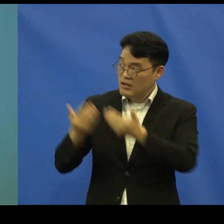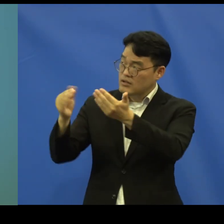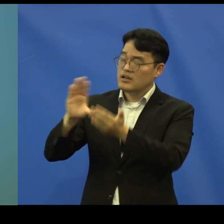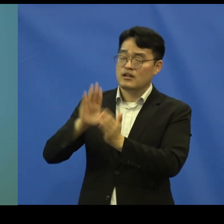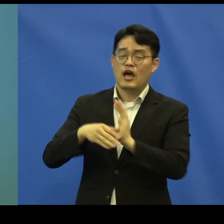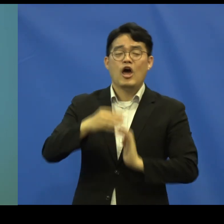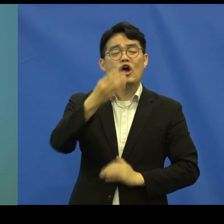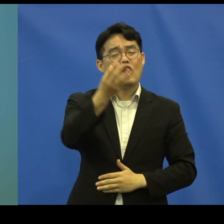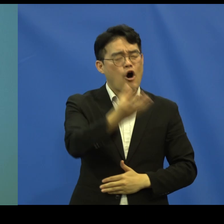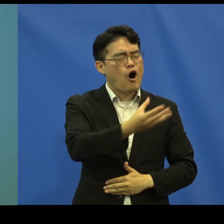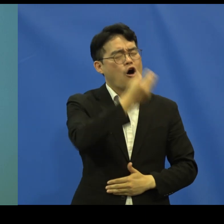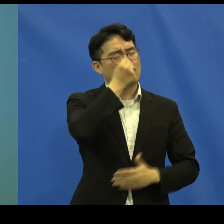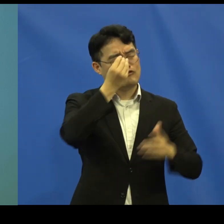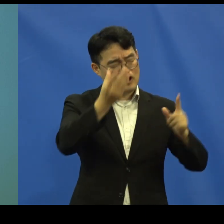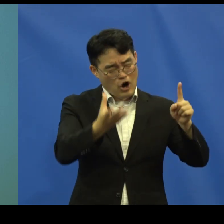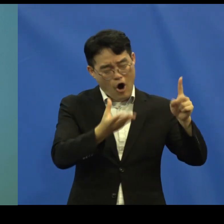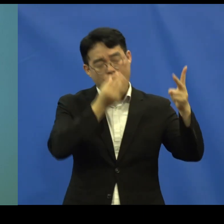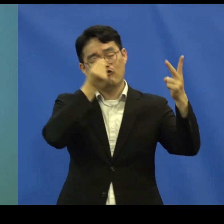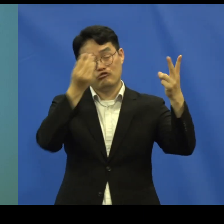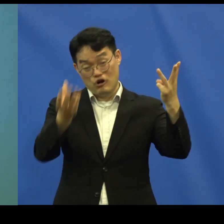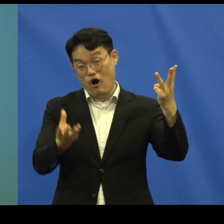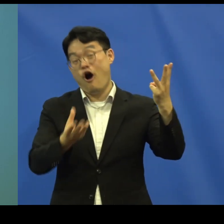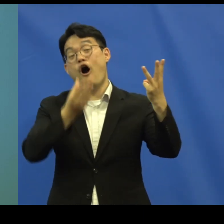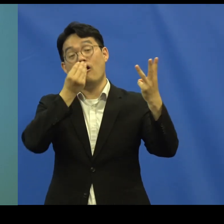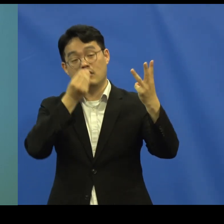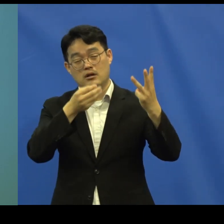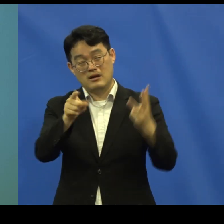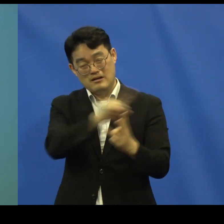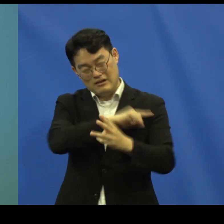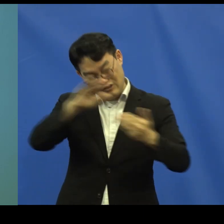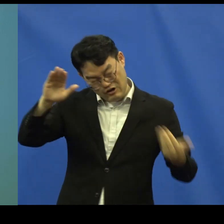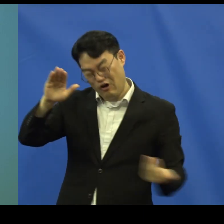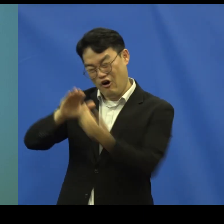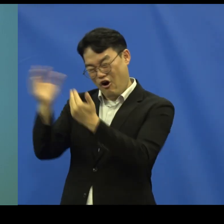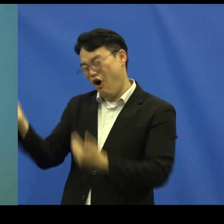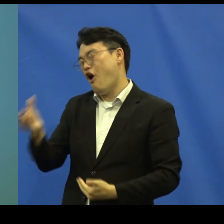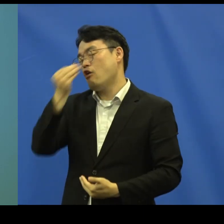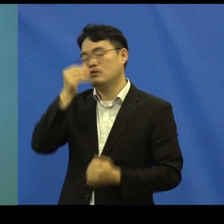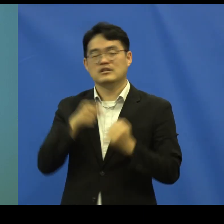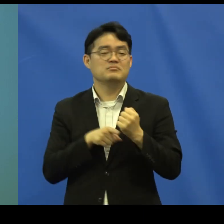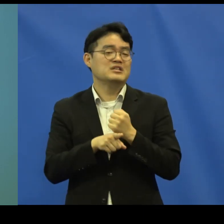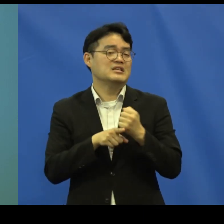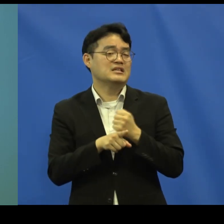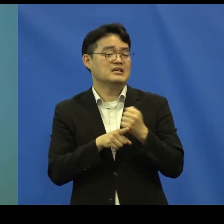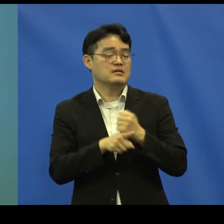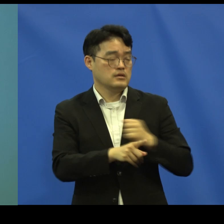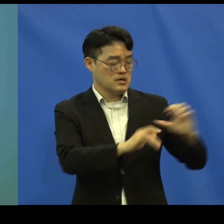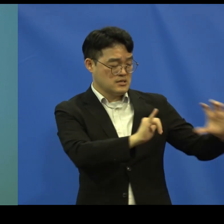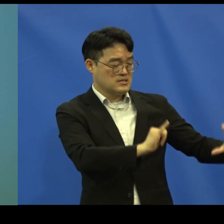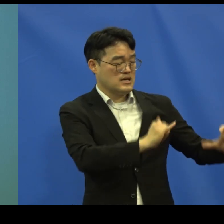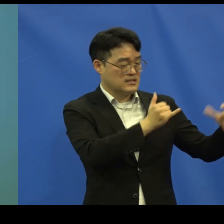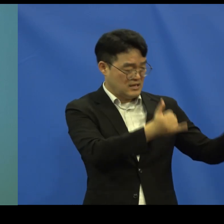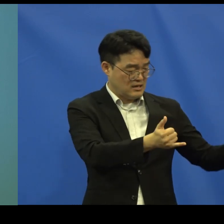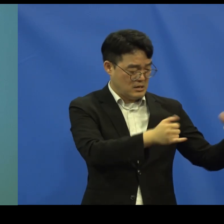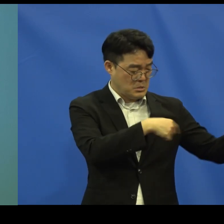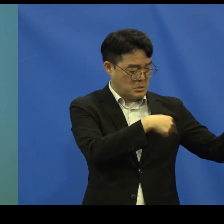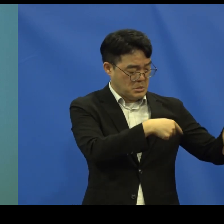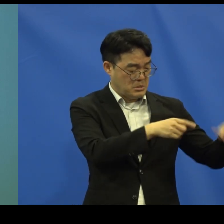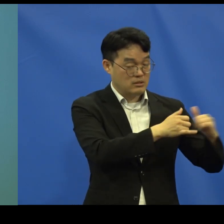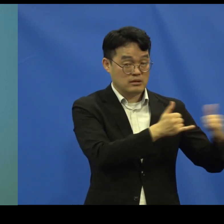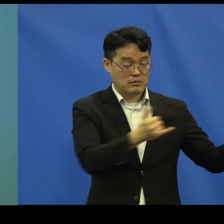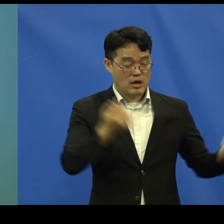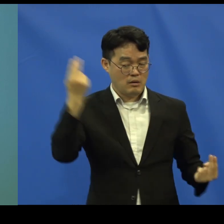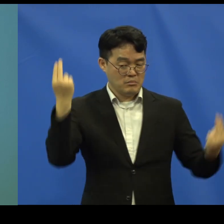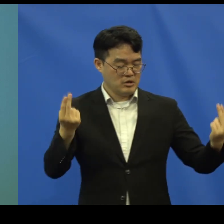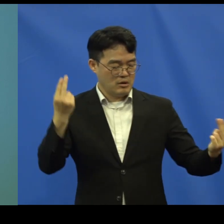것은 최상급으로 높여드리는 걸 말합니다. 자, 이것은 뭘 얘기하죠? 세상의 권력자들과 대조를 이루고 있는 거죠.